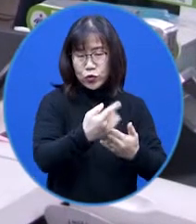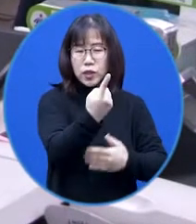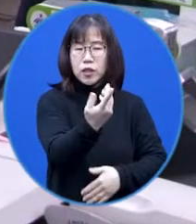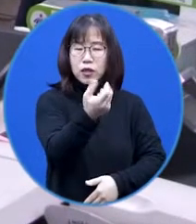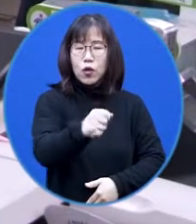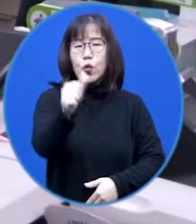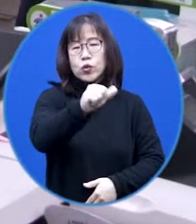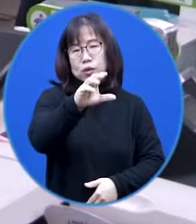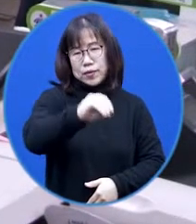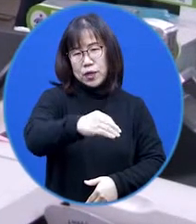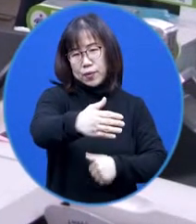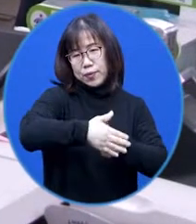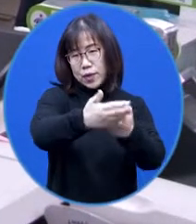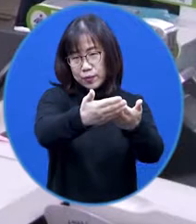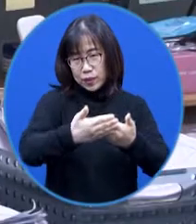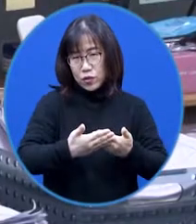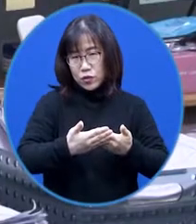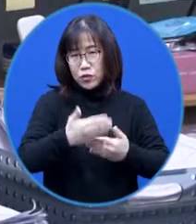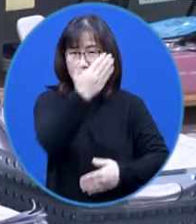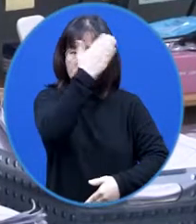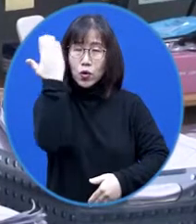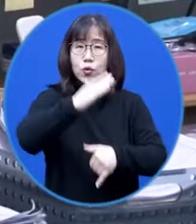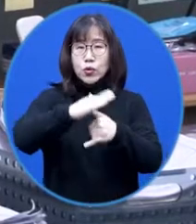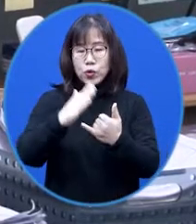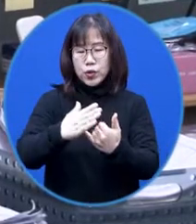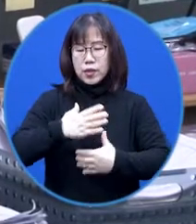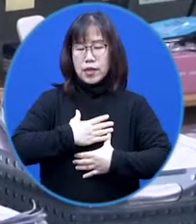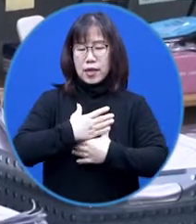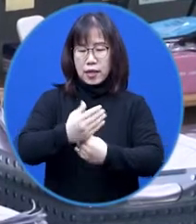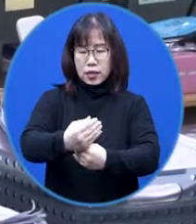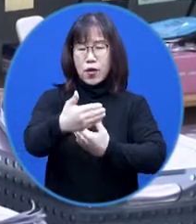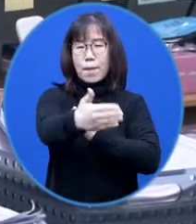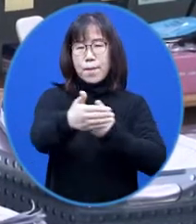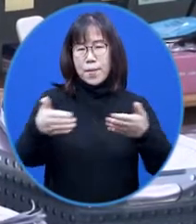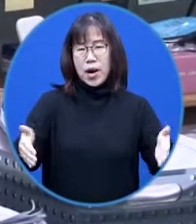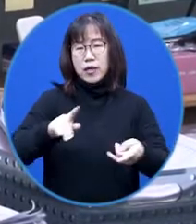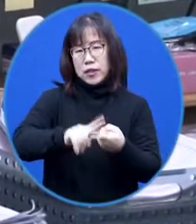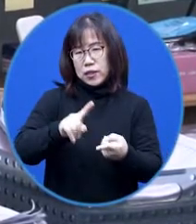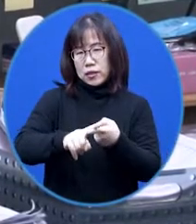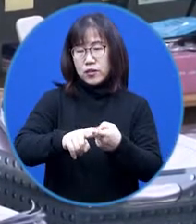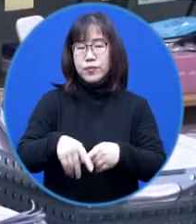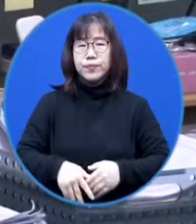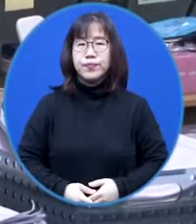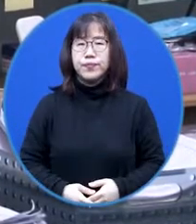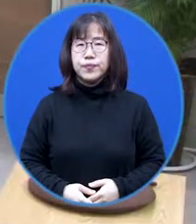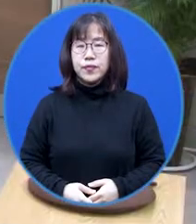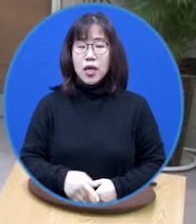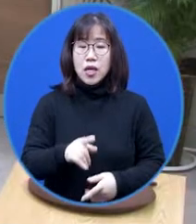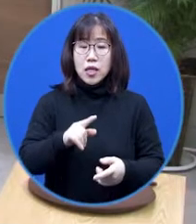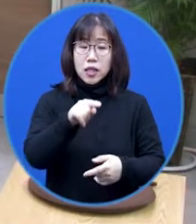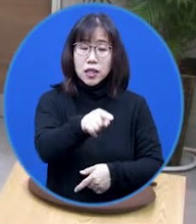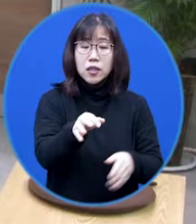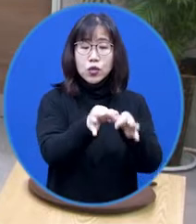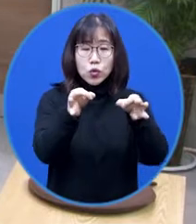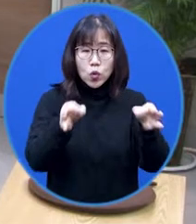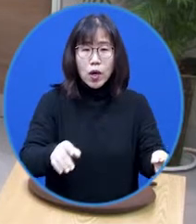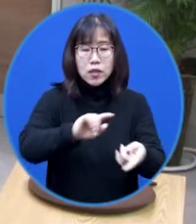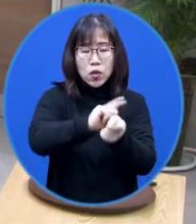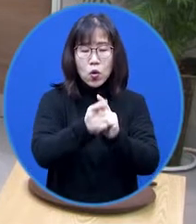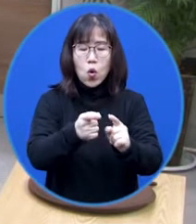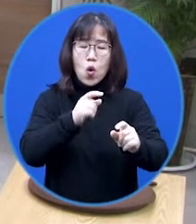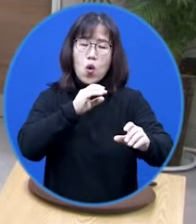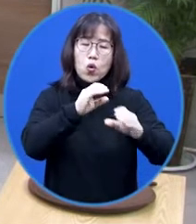중인 2020년 청소년 안정망 시범사업의 후속 조치로 그동안 유관기관 간 자료 공유가 안